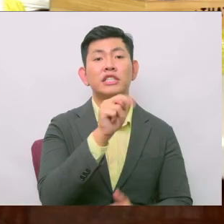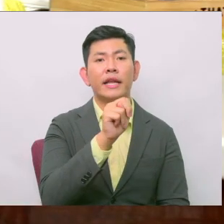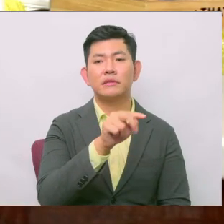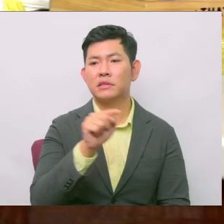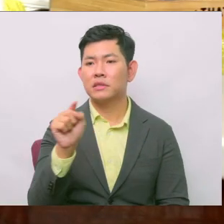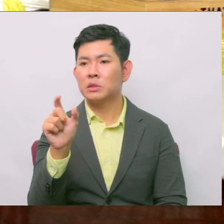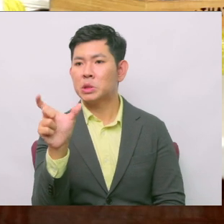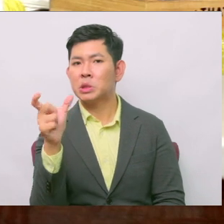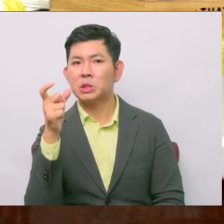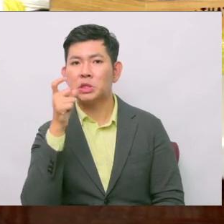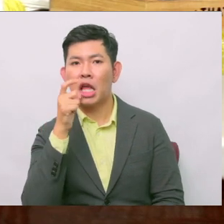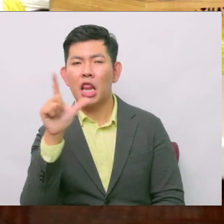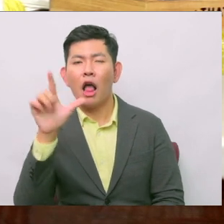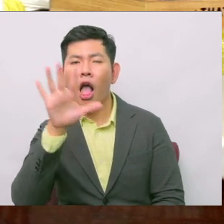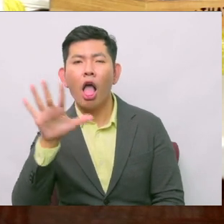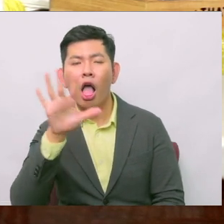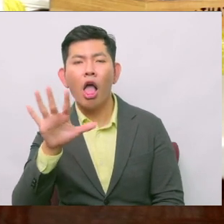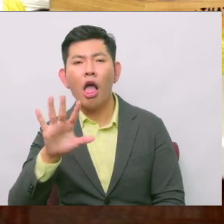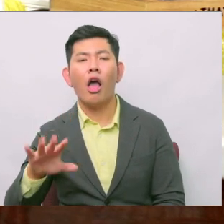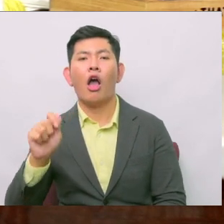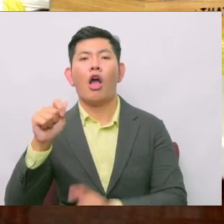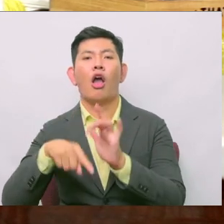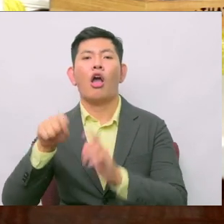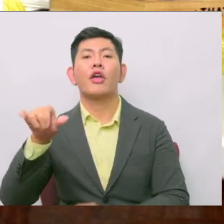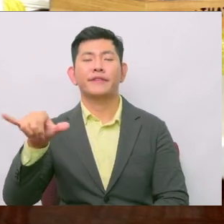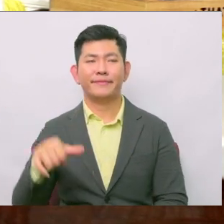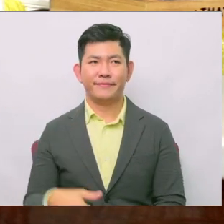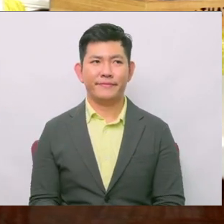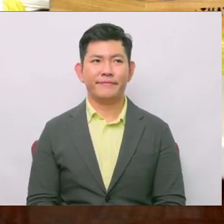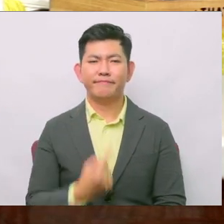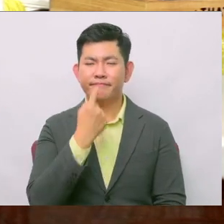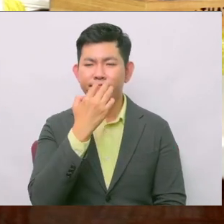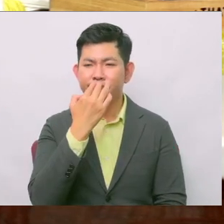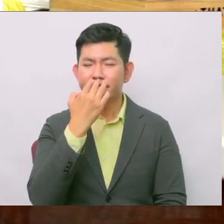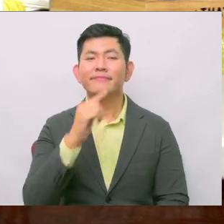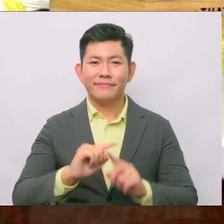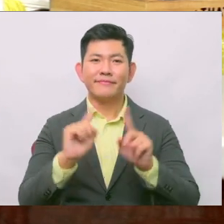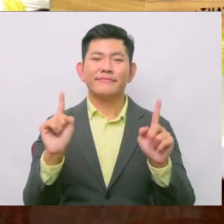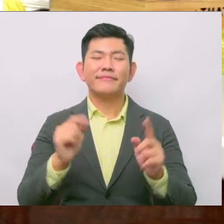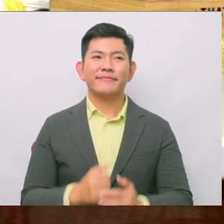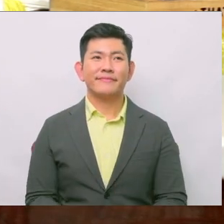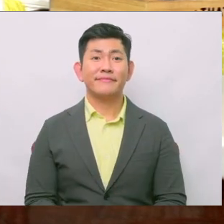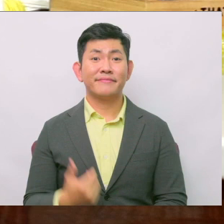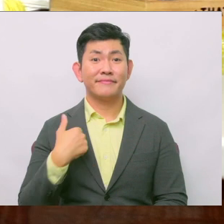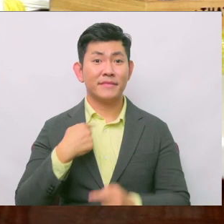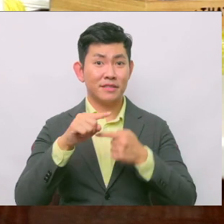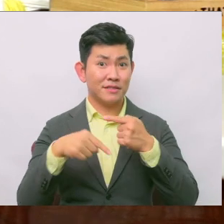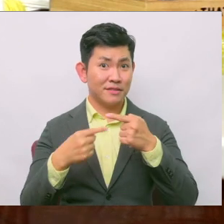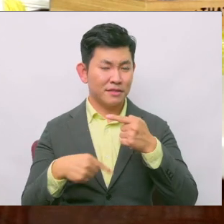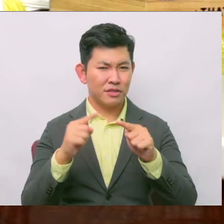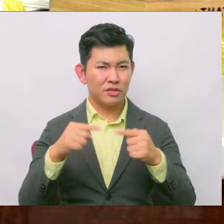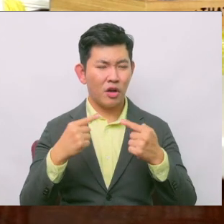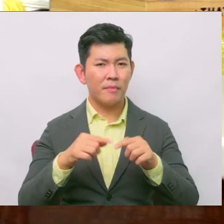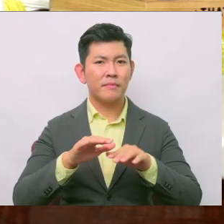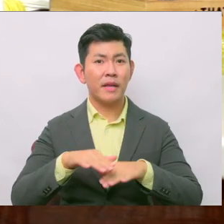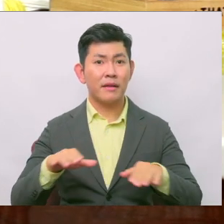คะ กินก็ต่างกันนะคะครู นะคะมีคนตอบมาว่าเด็กที่จะต้องระมั